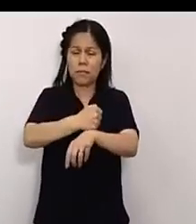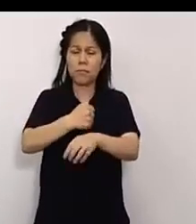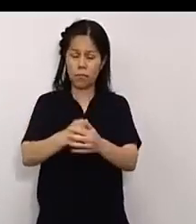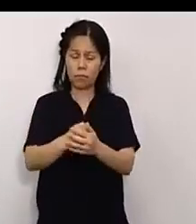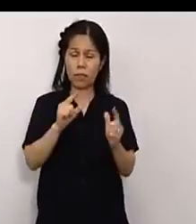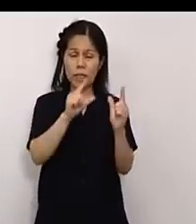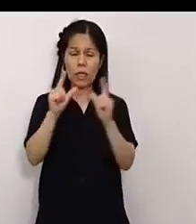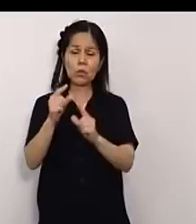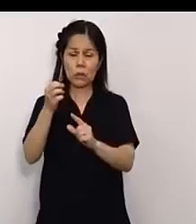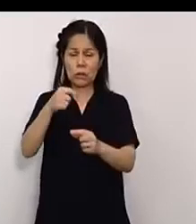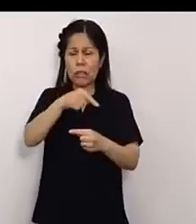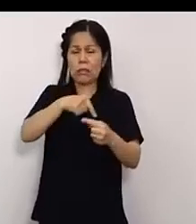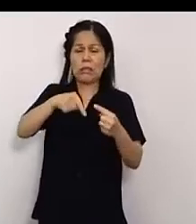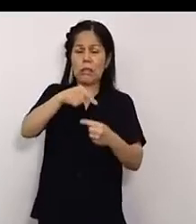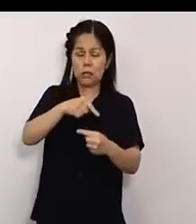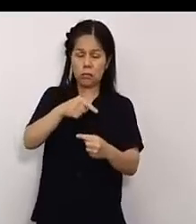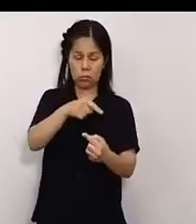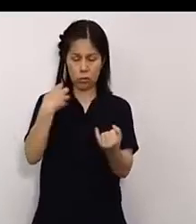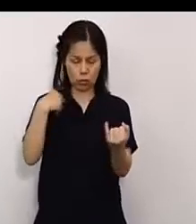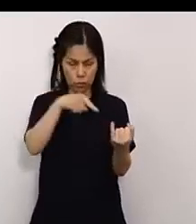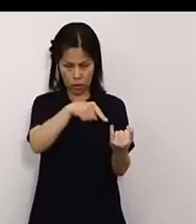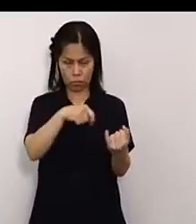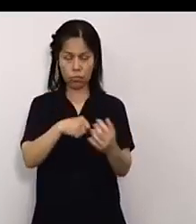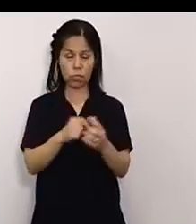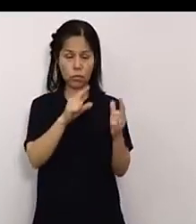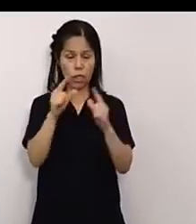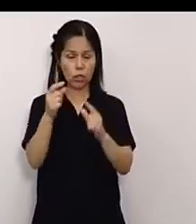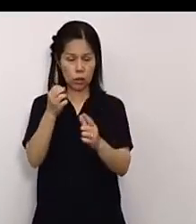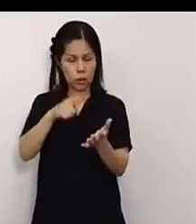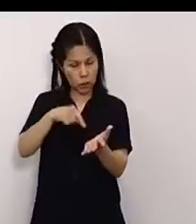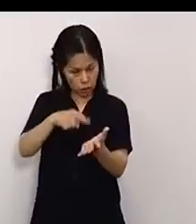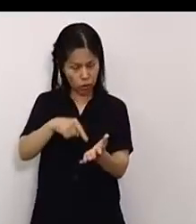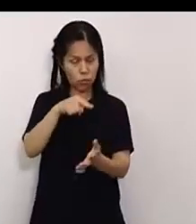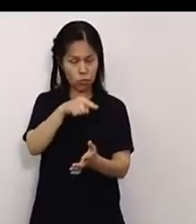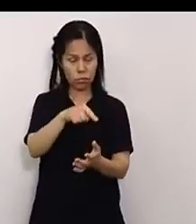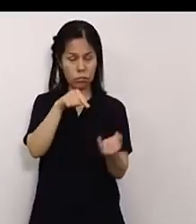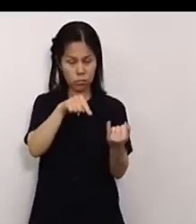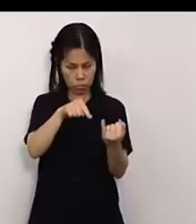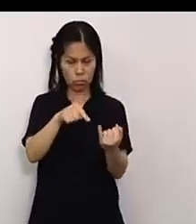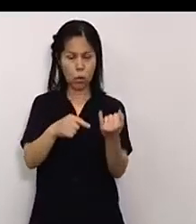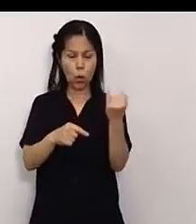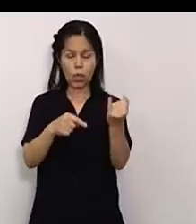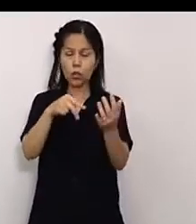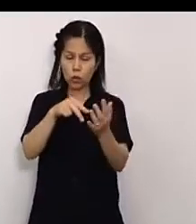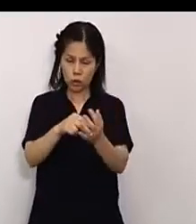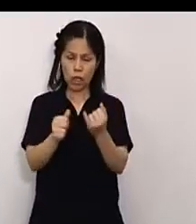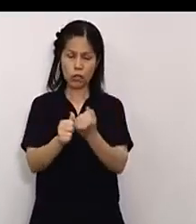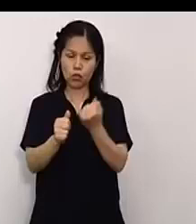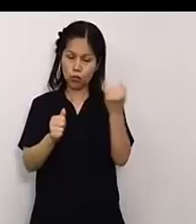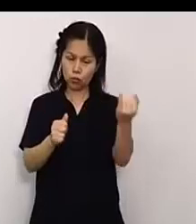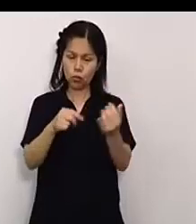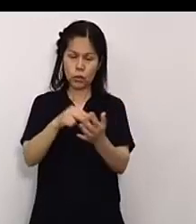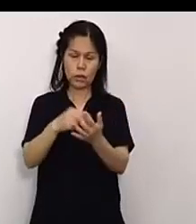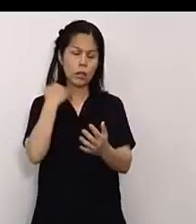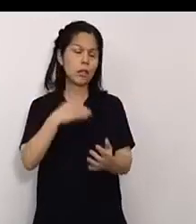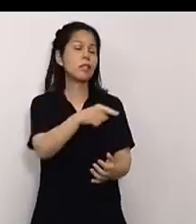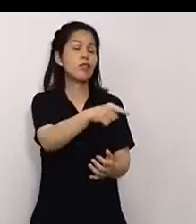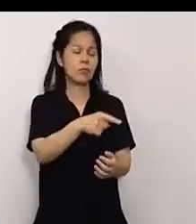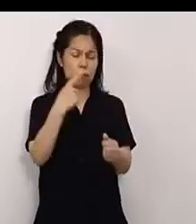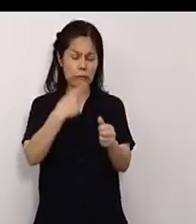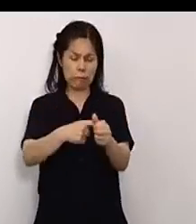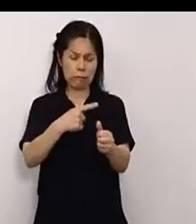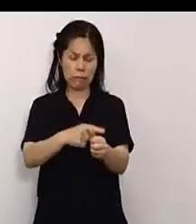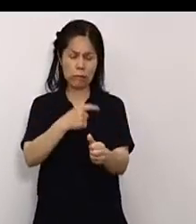りくりをするのは妻の役目だから生活費が足りないんだったらそれは女として主婦として失格だというふうに罵られた